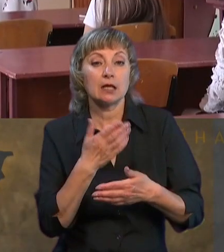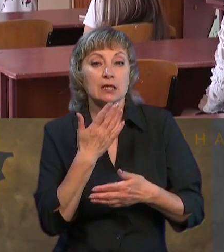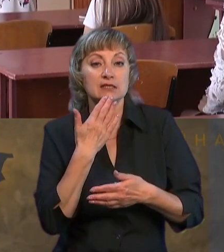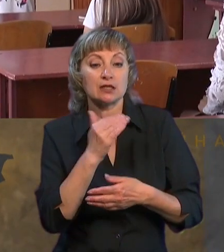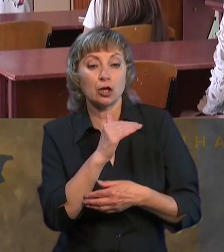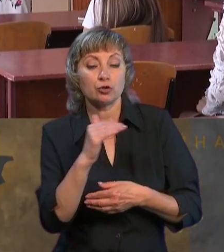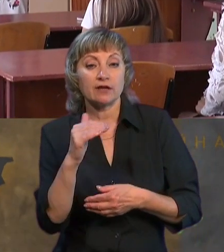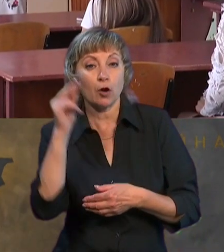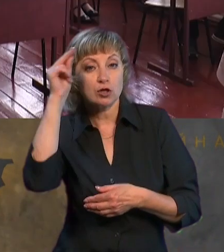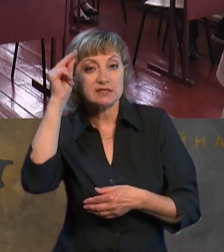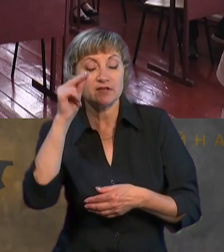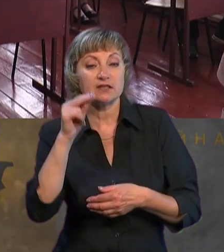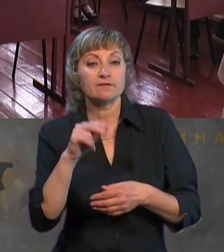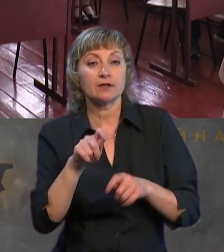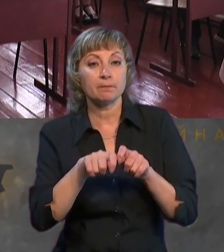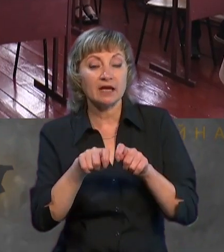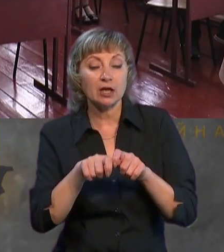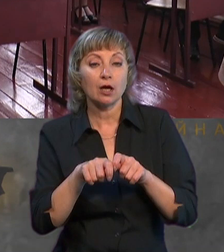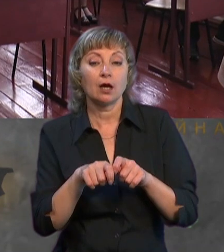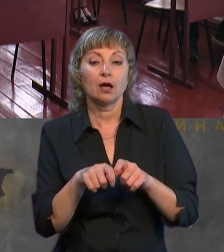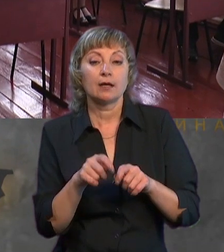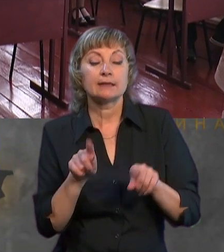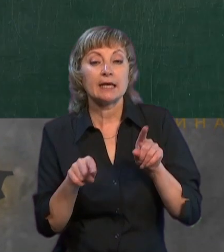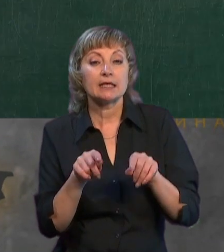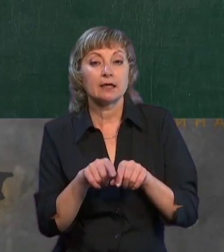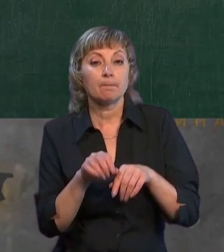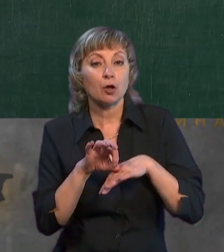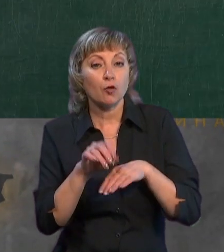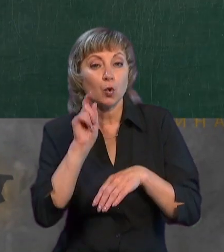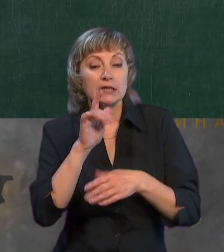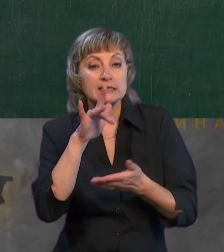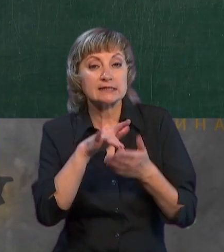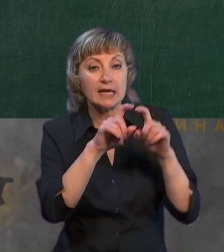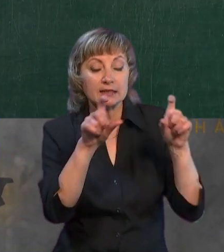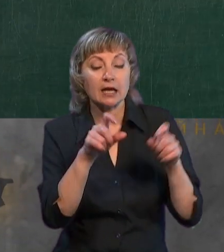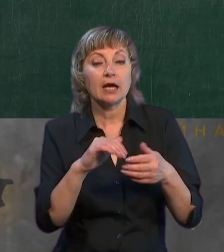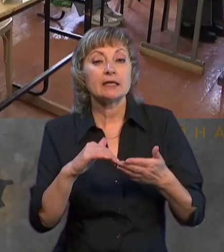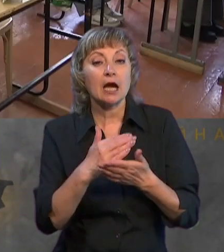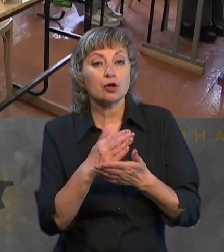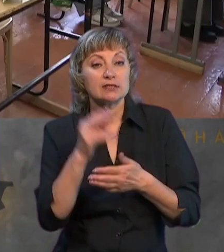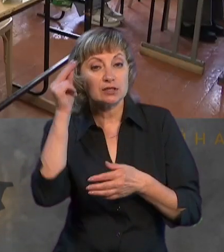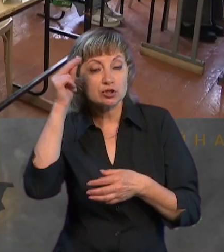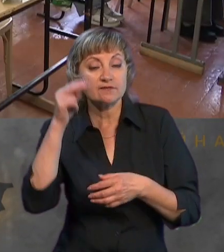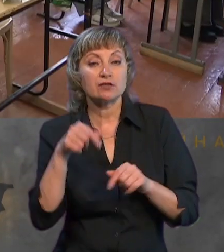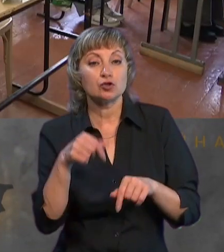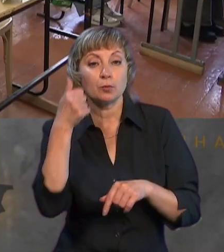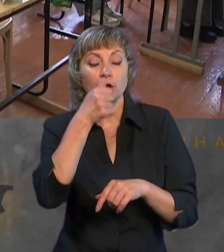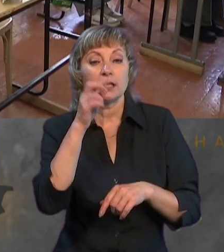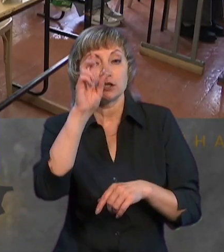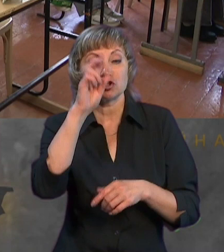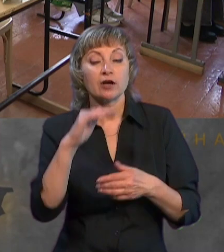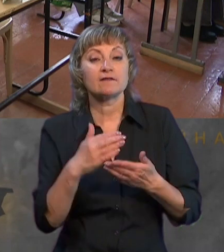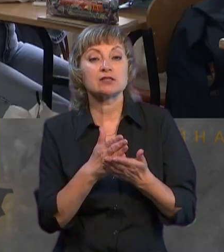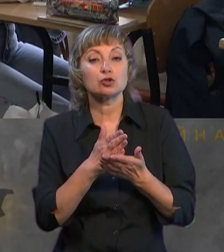рівня освітніх вимірювань. Деякі такі речі проводить Український центр оцінювання якості освіти. В цьому році Державна служба якості